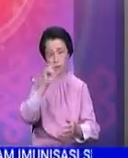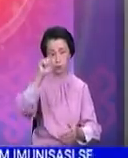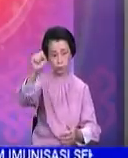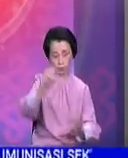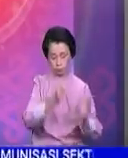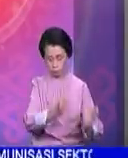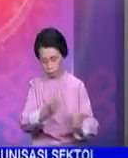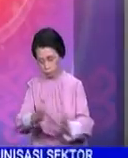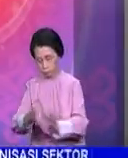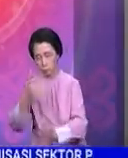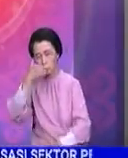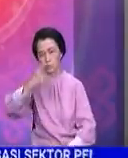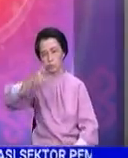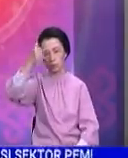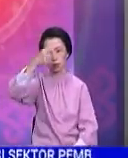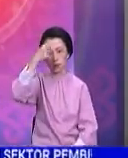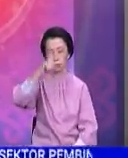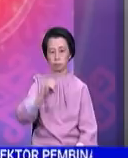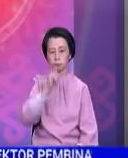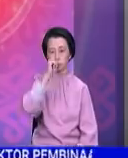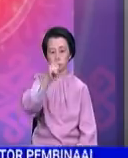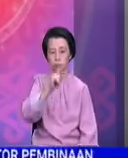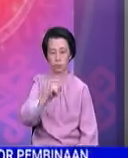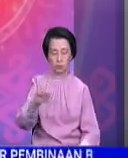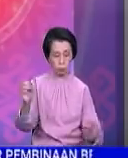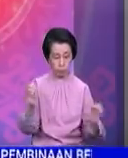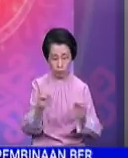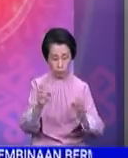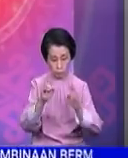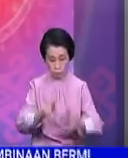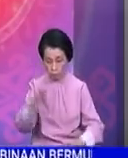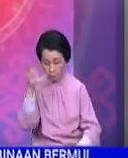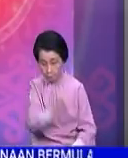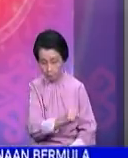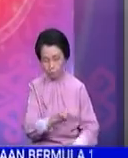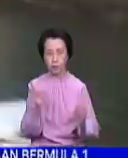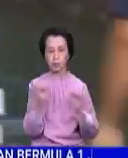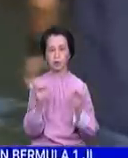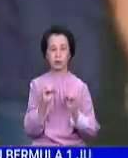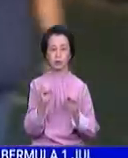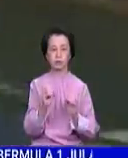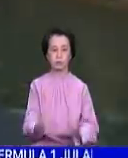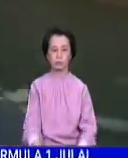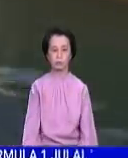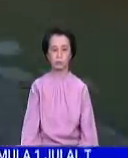dan mekanisme terbaik bagi memastikan tiada rakyat tercicir.